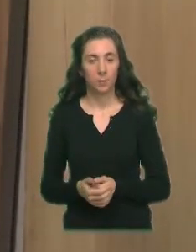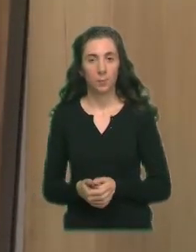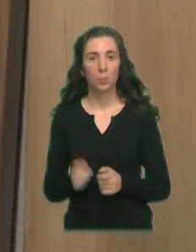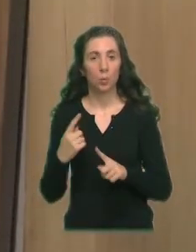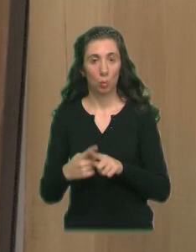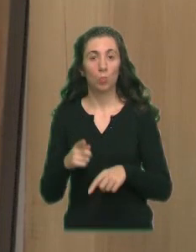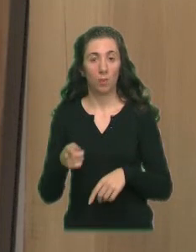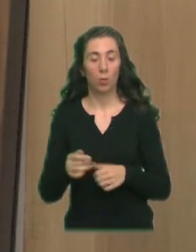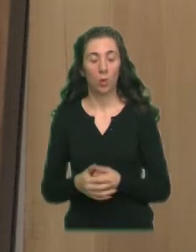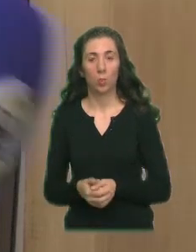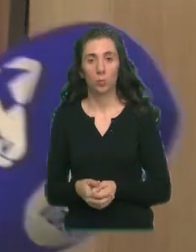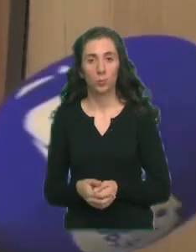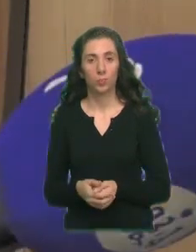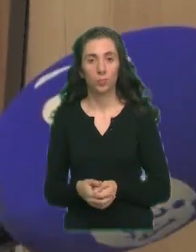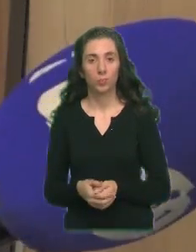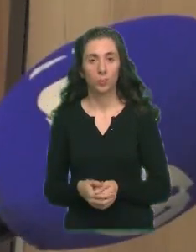Da. Da, upravo tako.